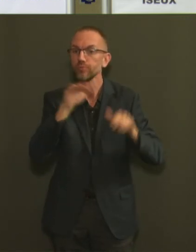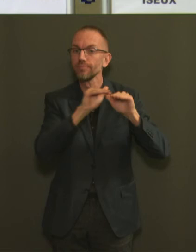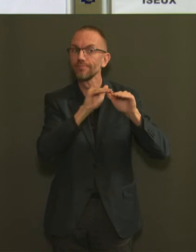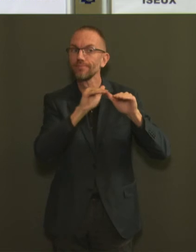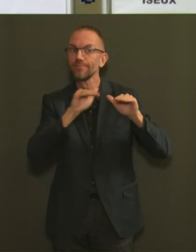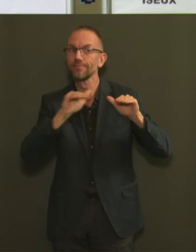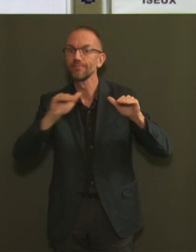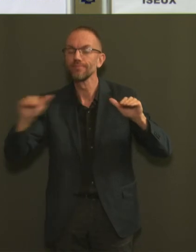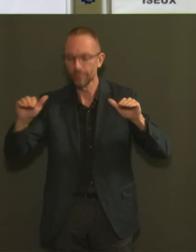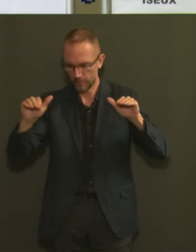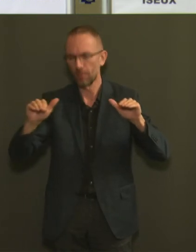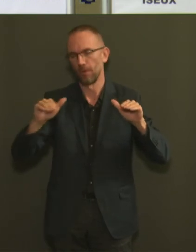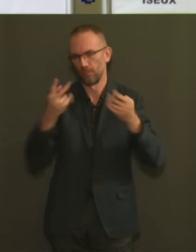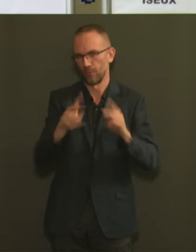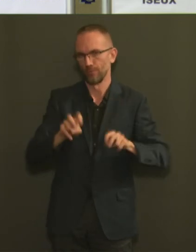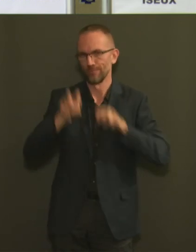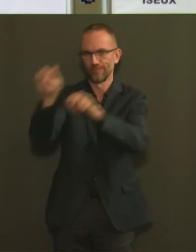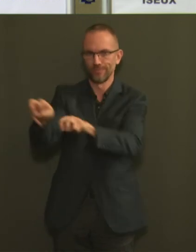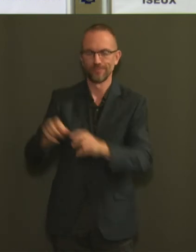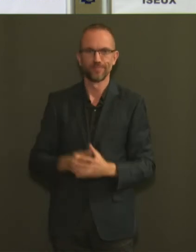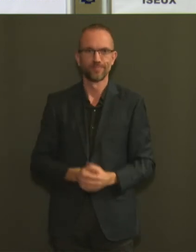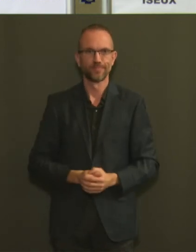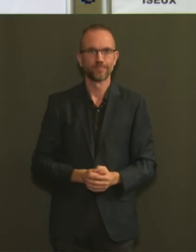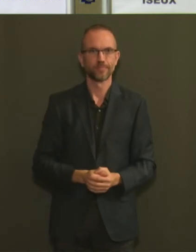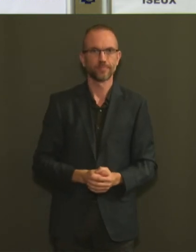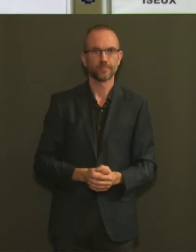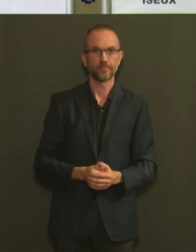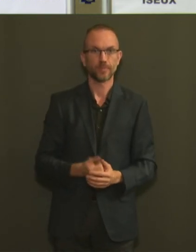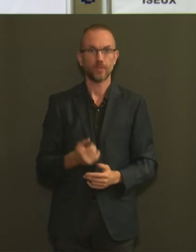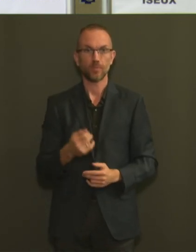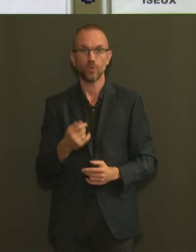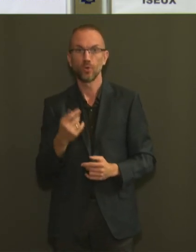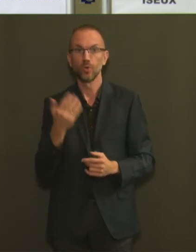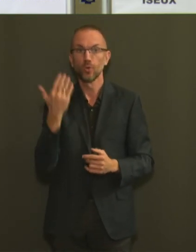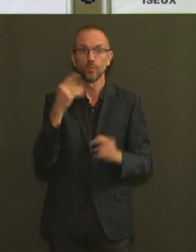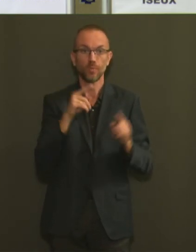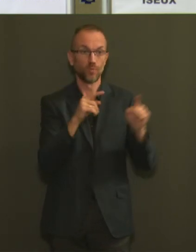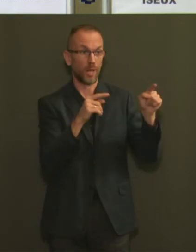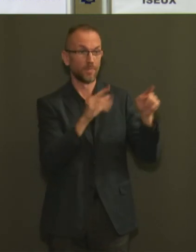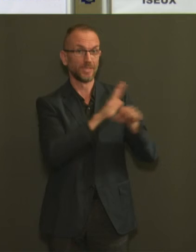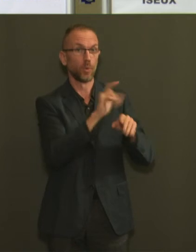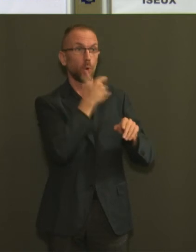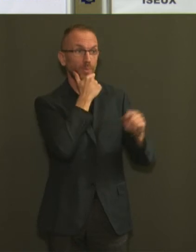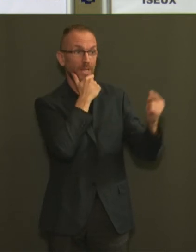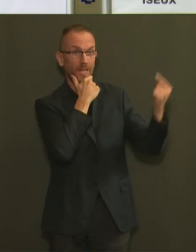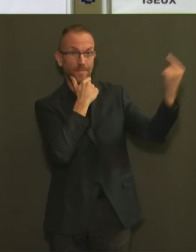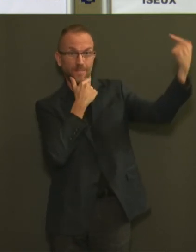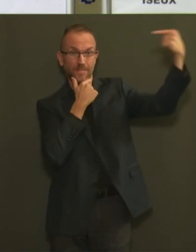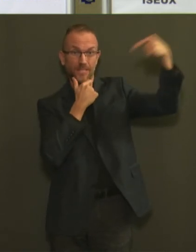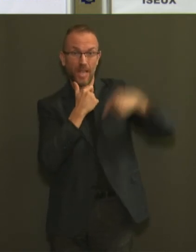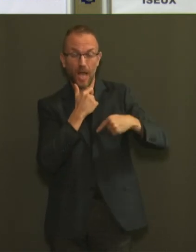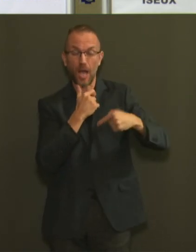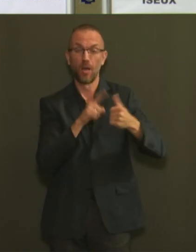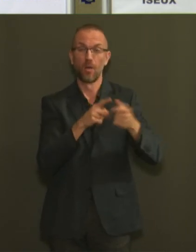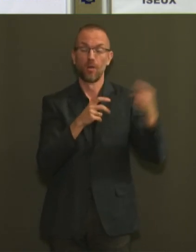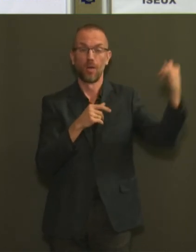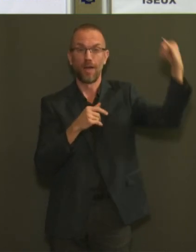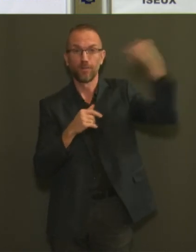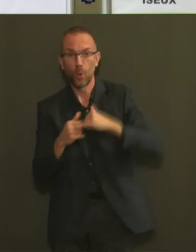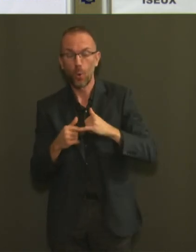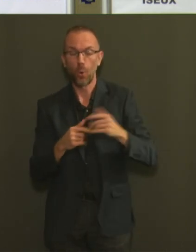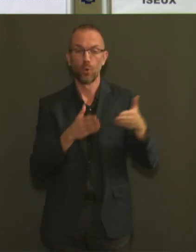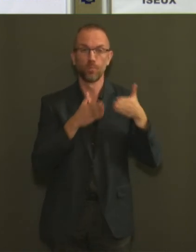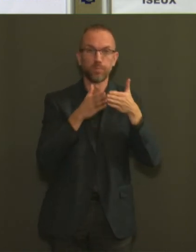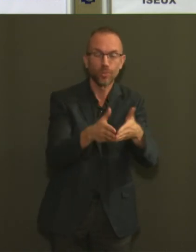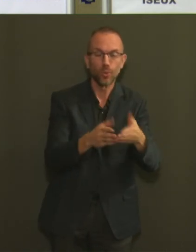que ce soit par train avion ou bateau du royaume uni vers la belgique sont ce jour interdit cela